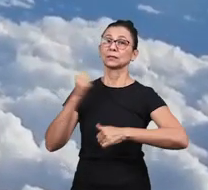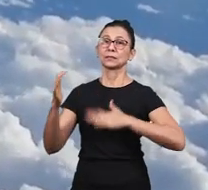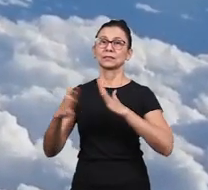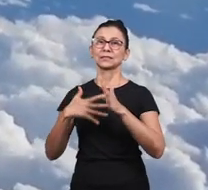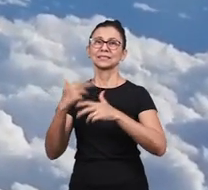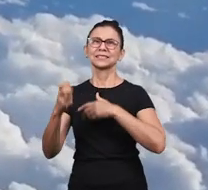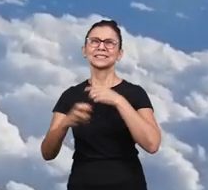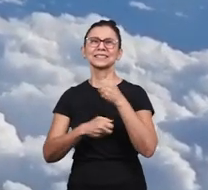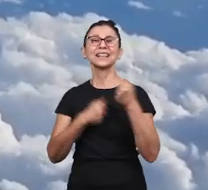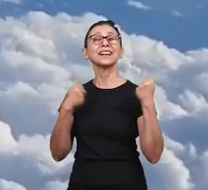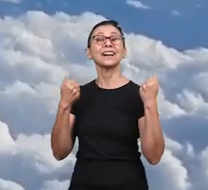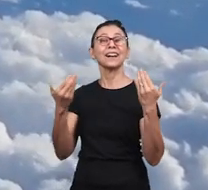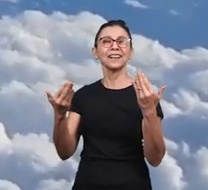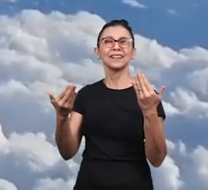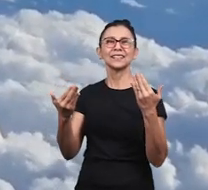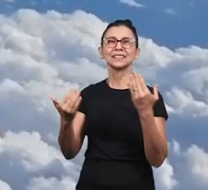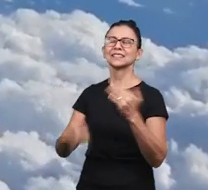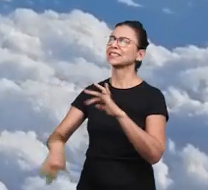Glória, glória,